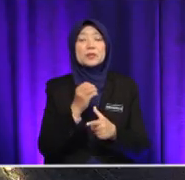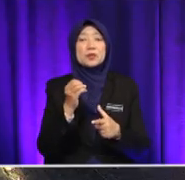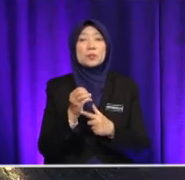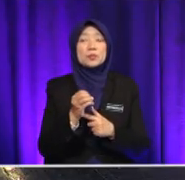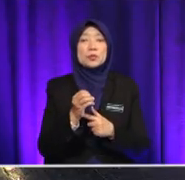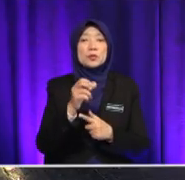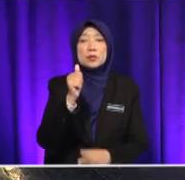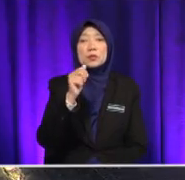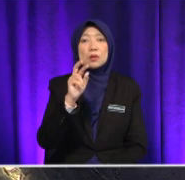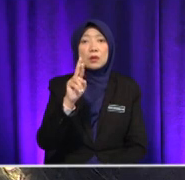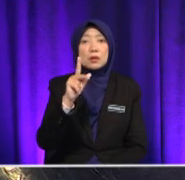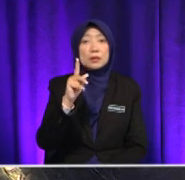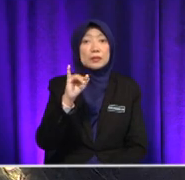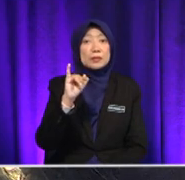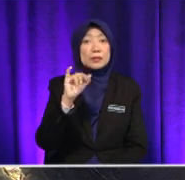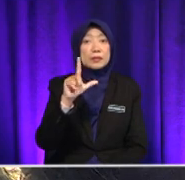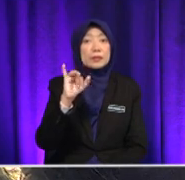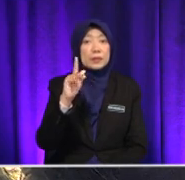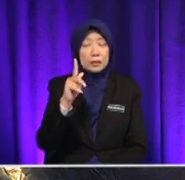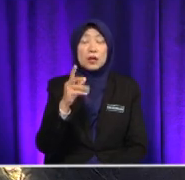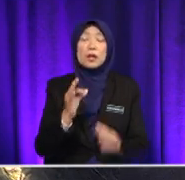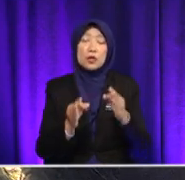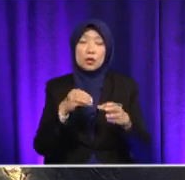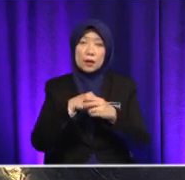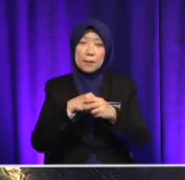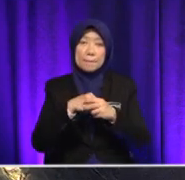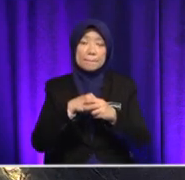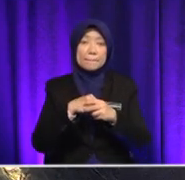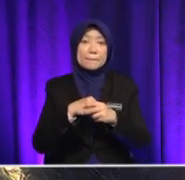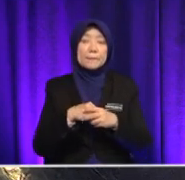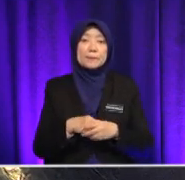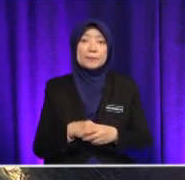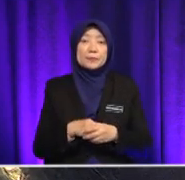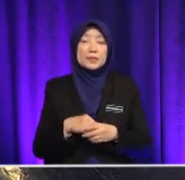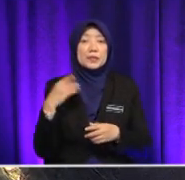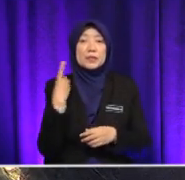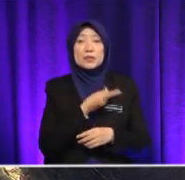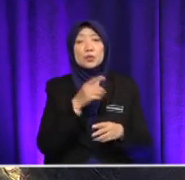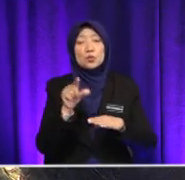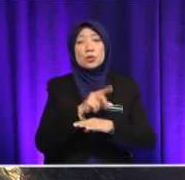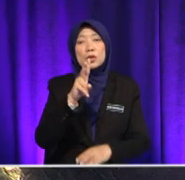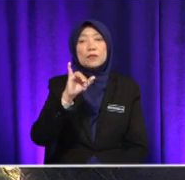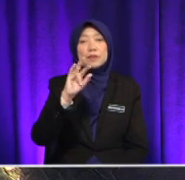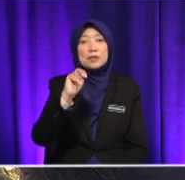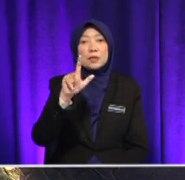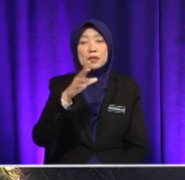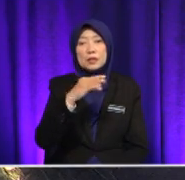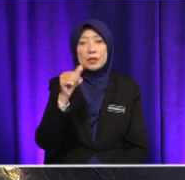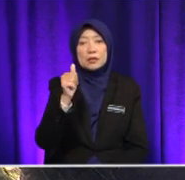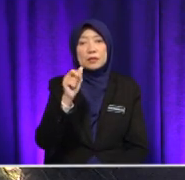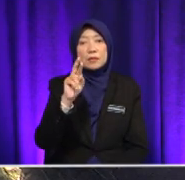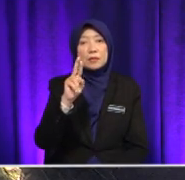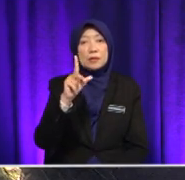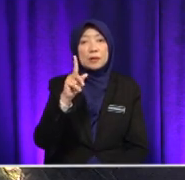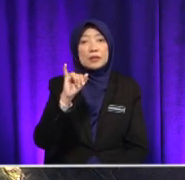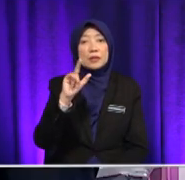Oke kalau dalam bangunan Biasanya kita menggunakan papan tanda Wini dan juga Papa tanda akrilik nah